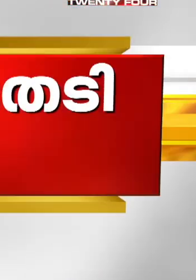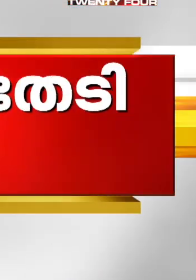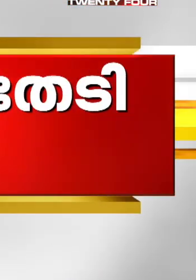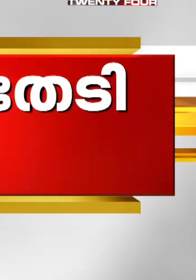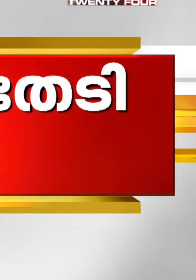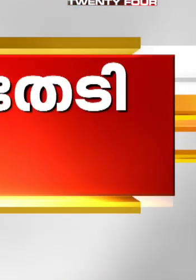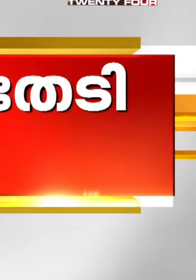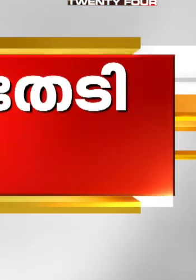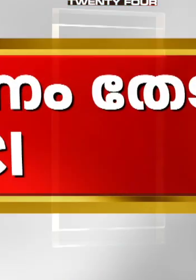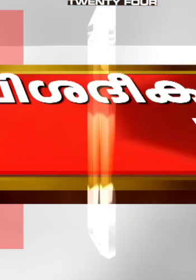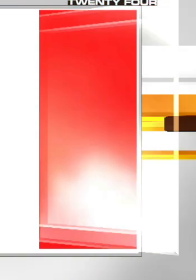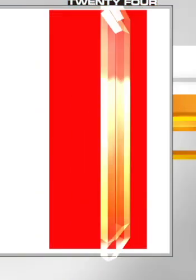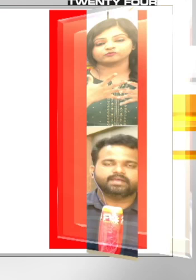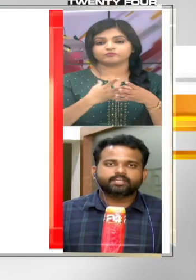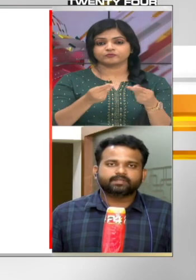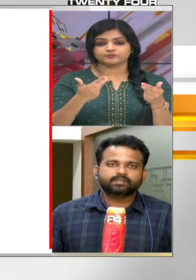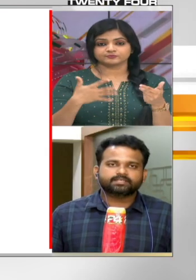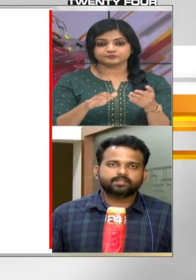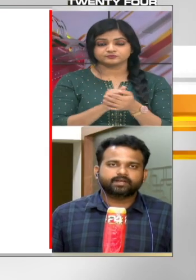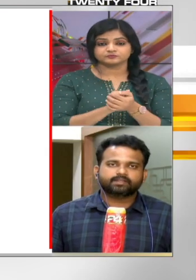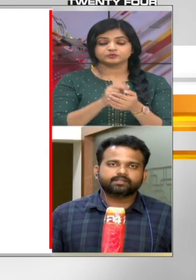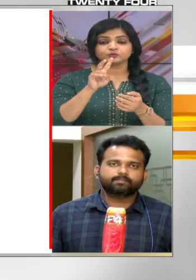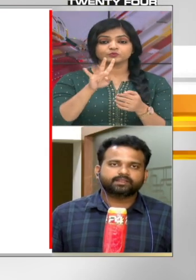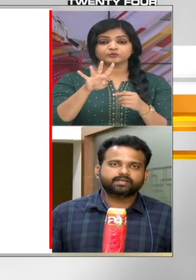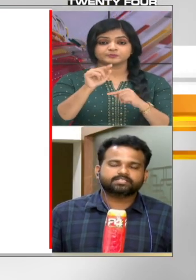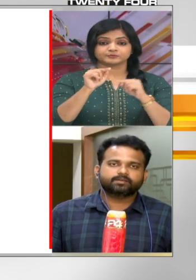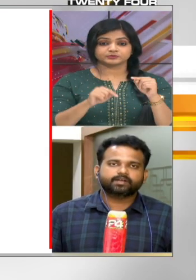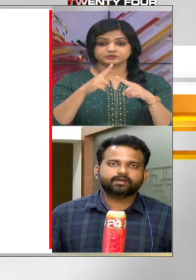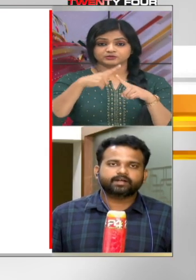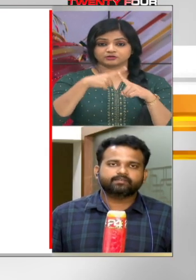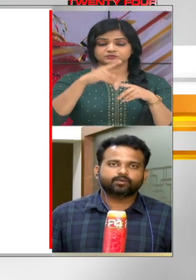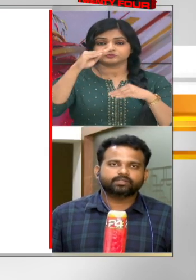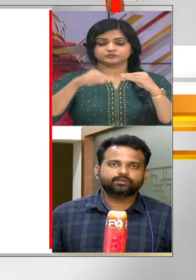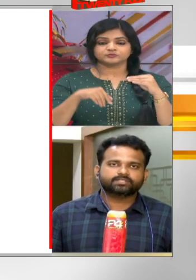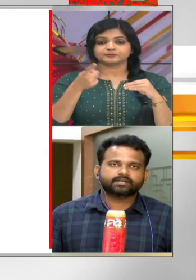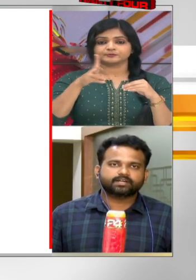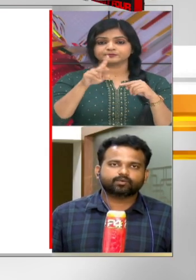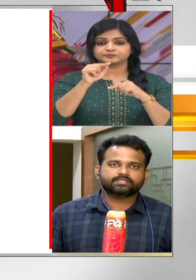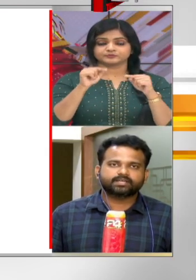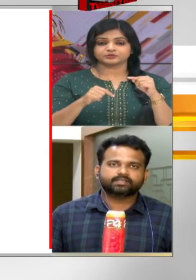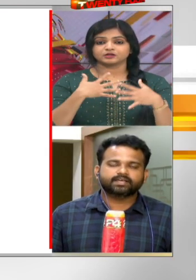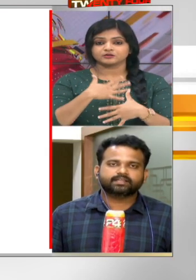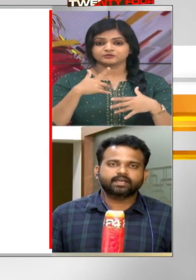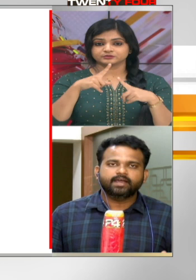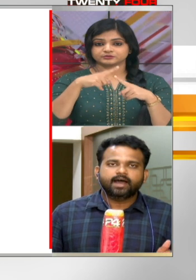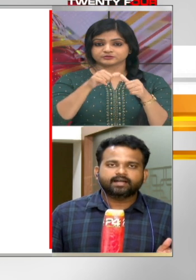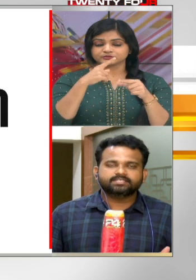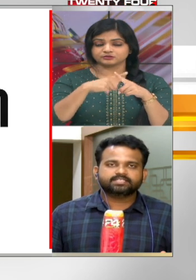വിവാദം ഒത്തുതീർപ്പായിരിക്കുന്നത്. എന്തായാലും 24% നിന്ന് 12% വിനോദ നികുതി സർക്കാർ കുറച്ചിരിക്കുന്നത്.